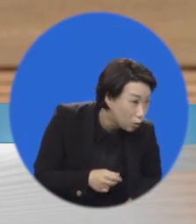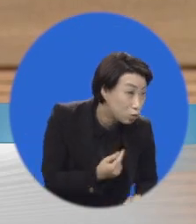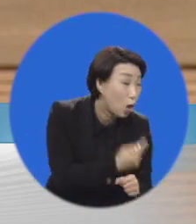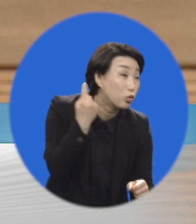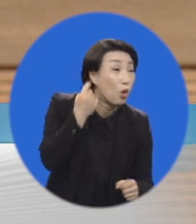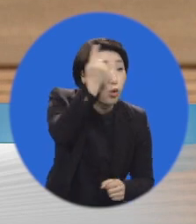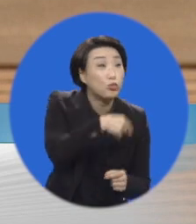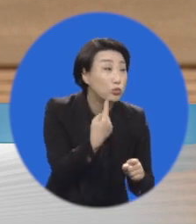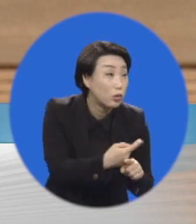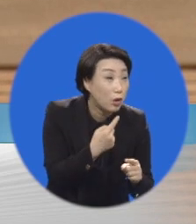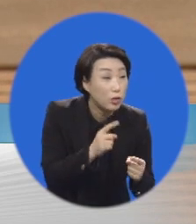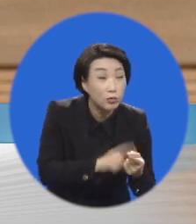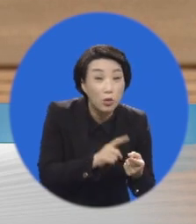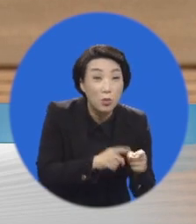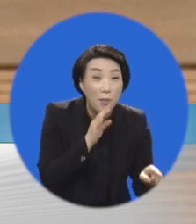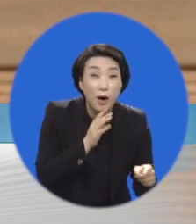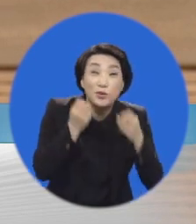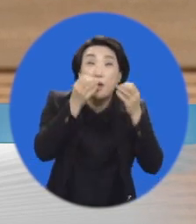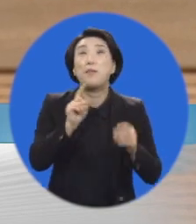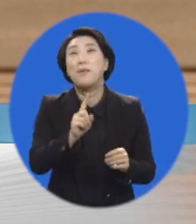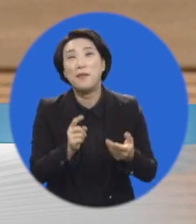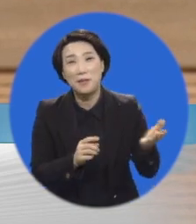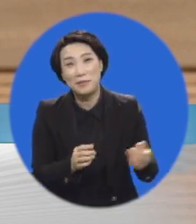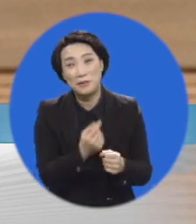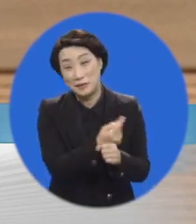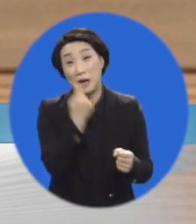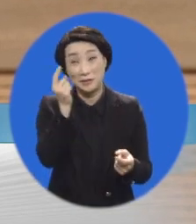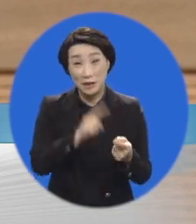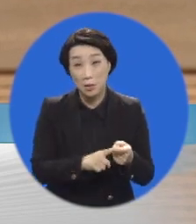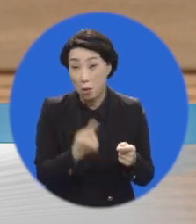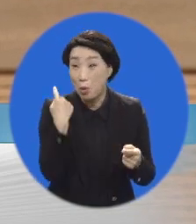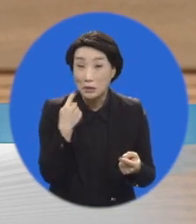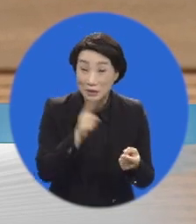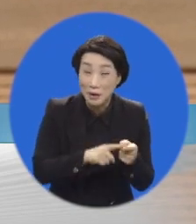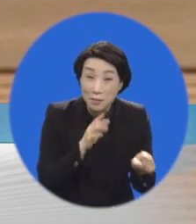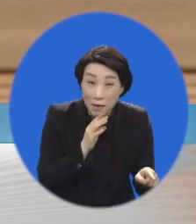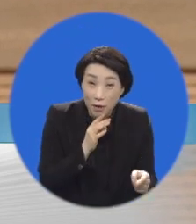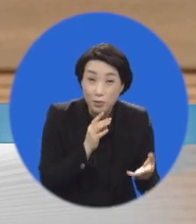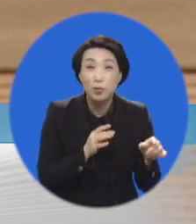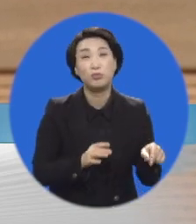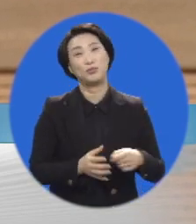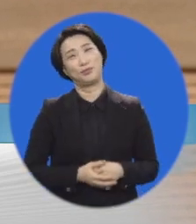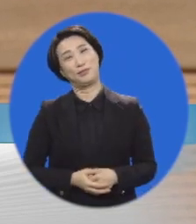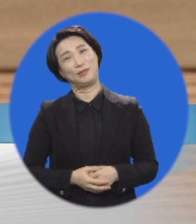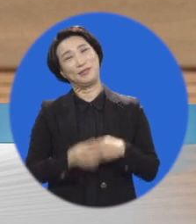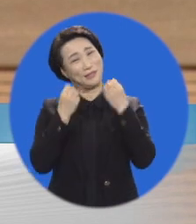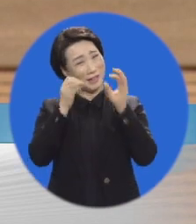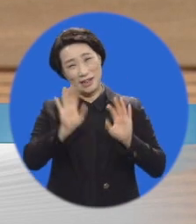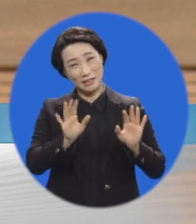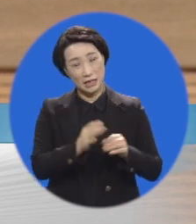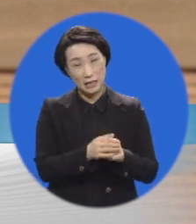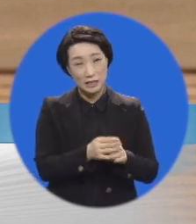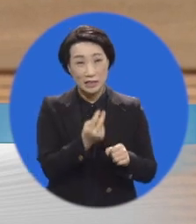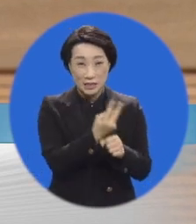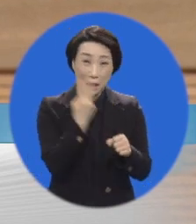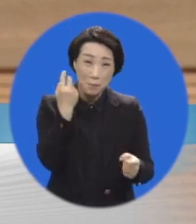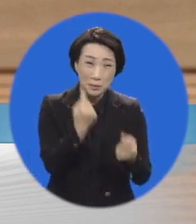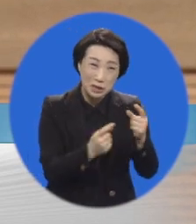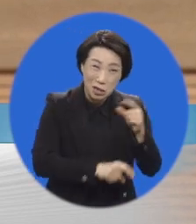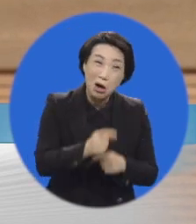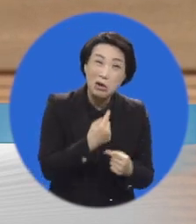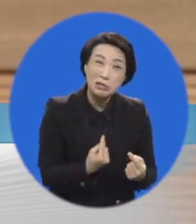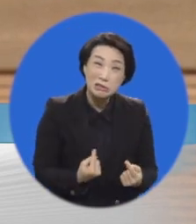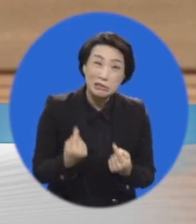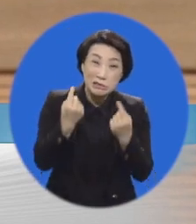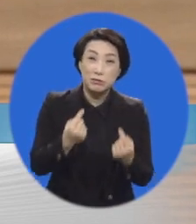사람이지. 뭔 새것이 작년에 그 사람인데. 응? 작년에 그 사람. 네. 재작년보다 훨씬 늙은 사람. 1년